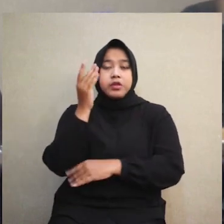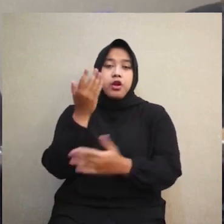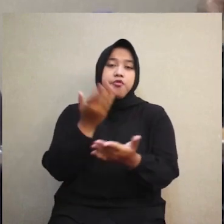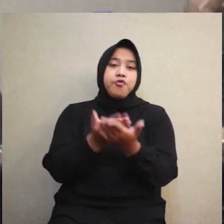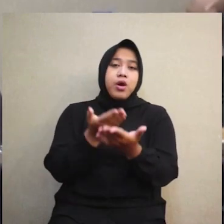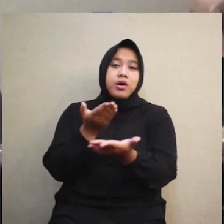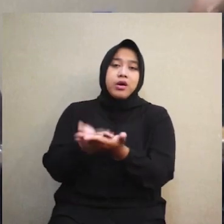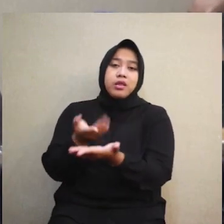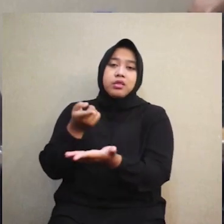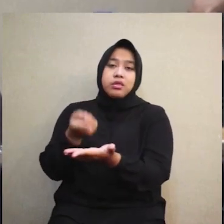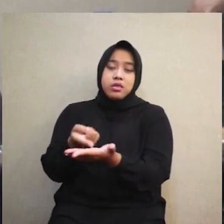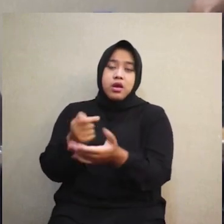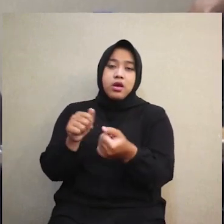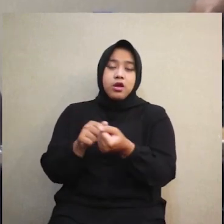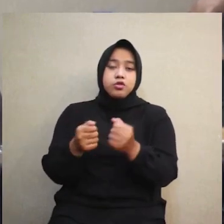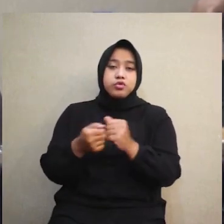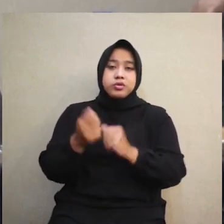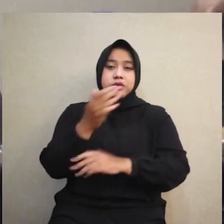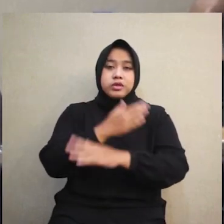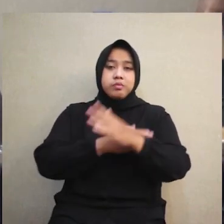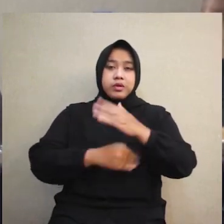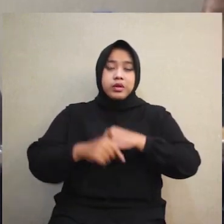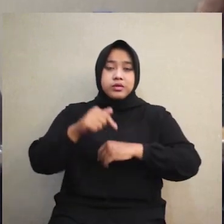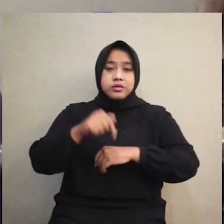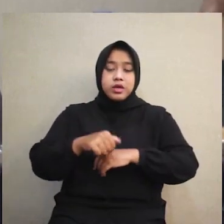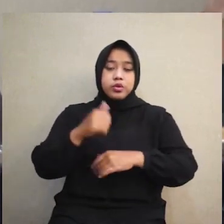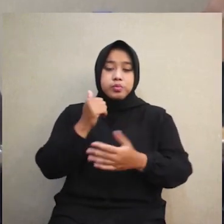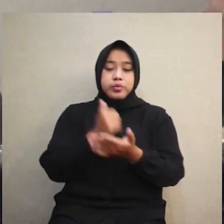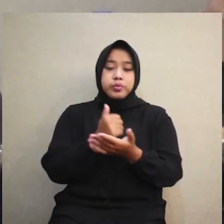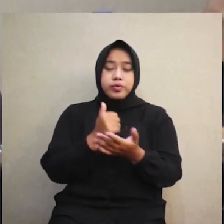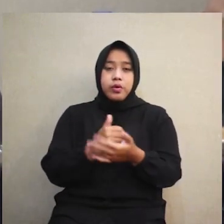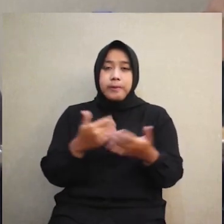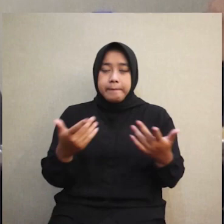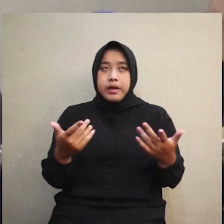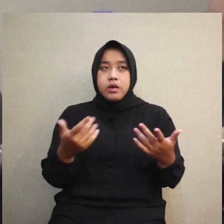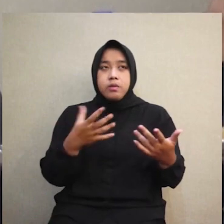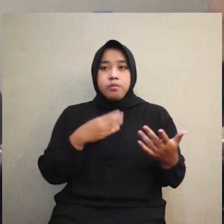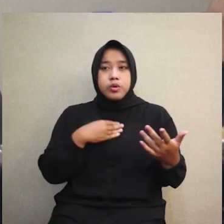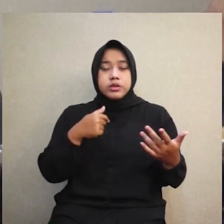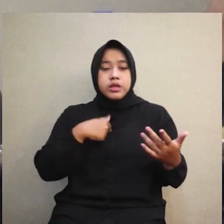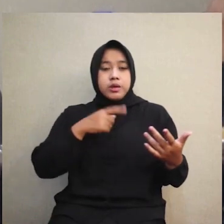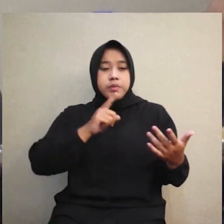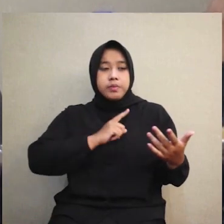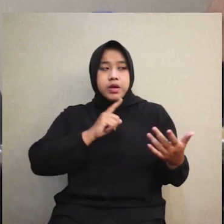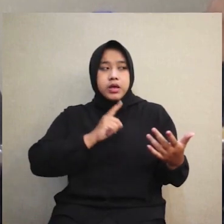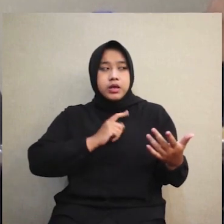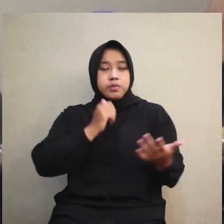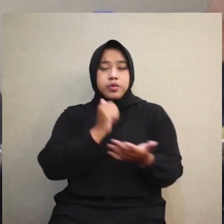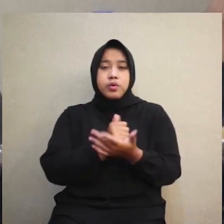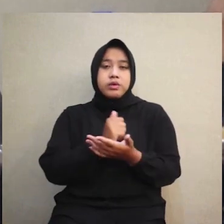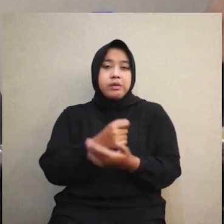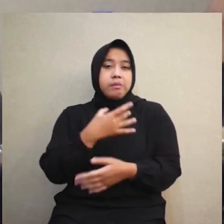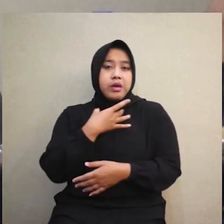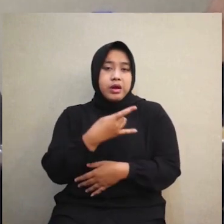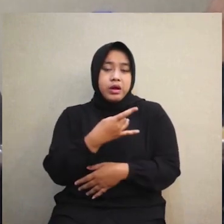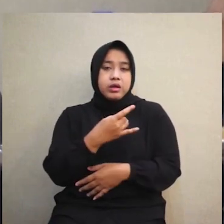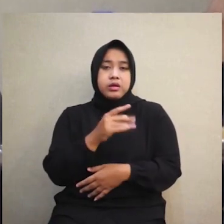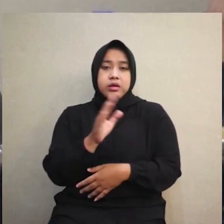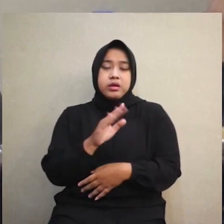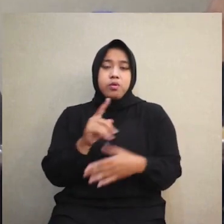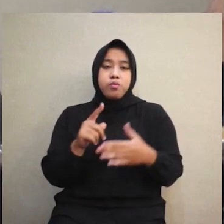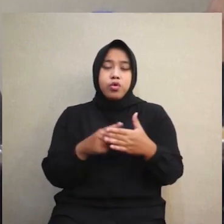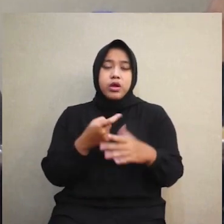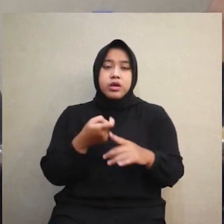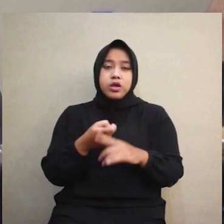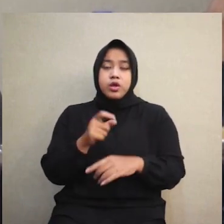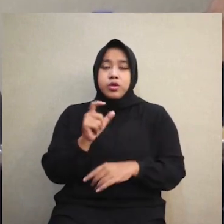fakta-fakta disabilitas atau fenomena disabilitas dan itu menurut saya menjadi sangat menarik karena kita tidak berangkat dari